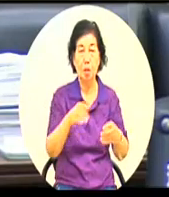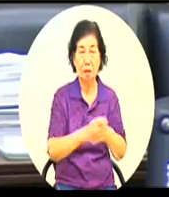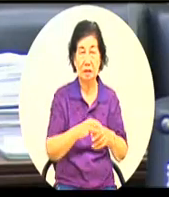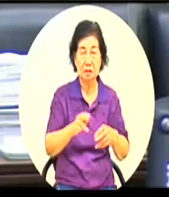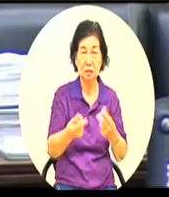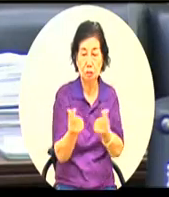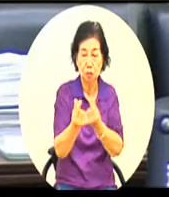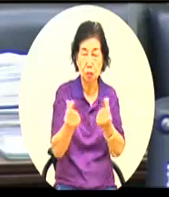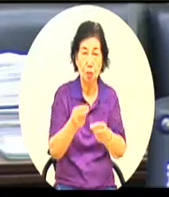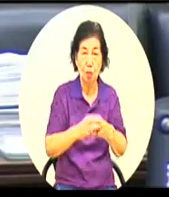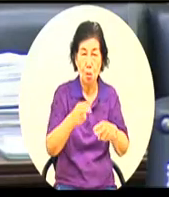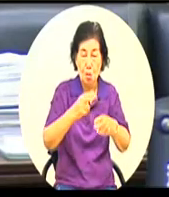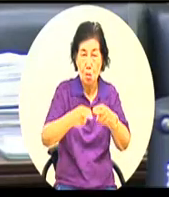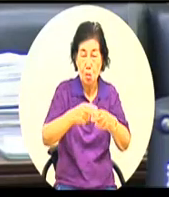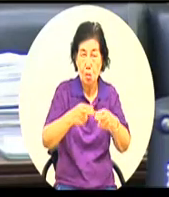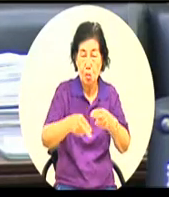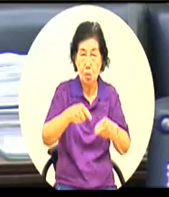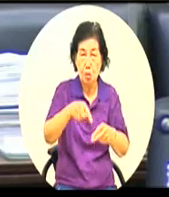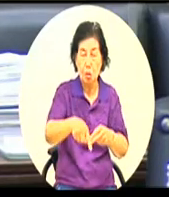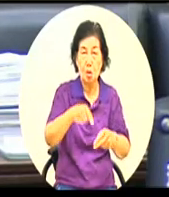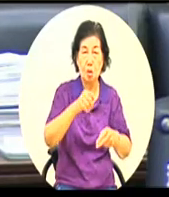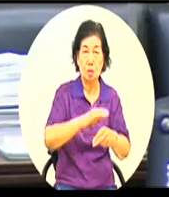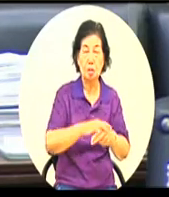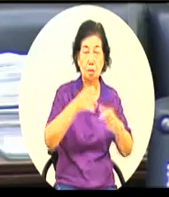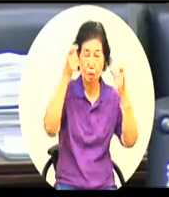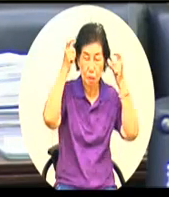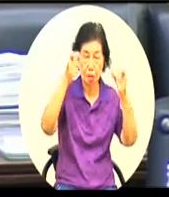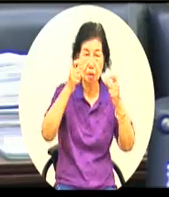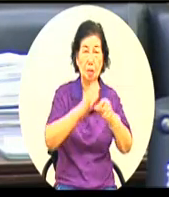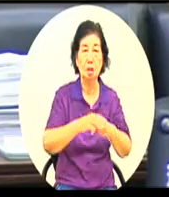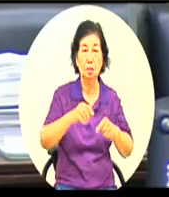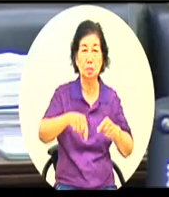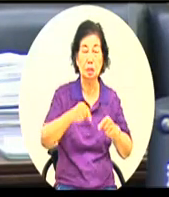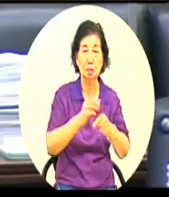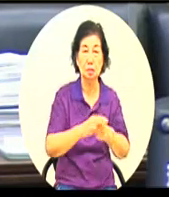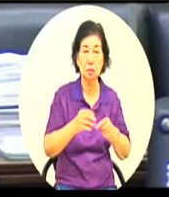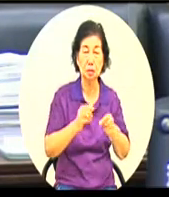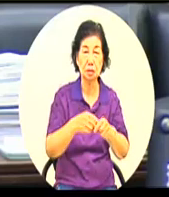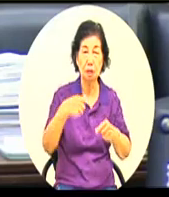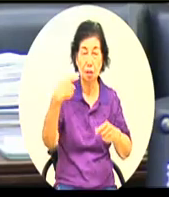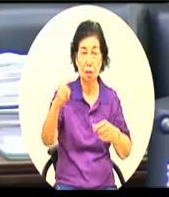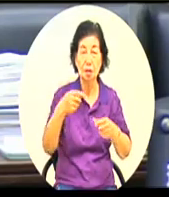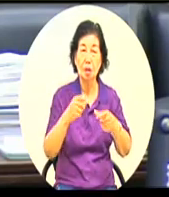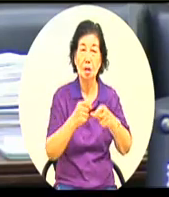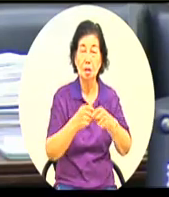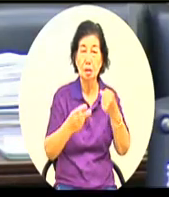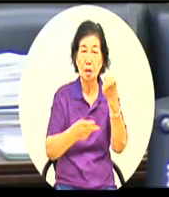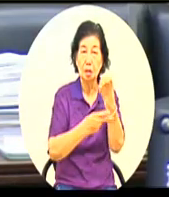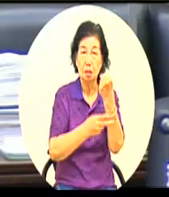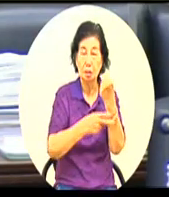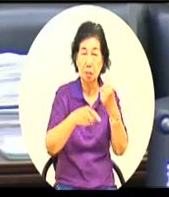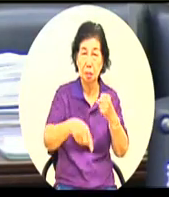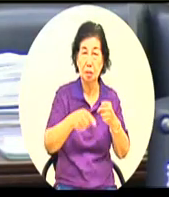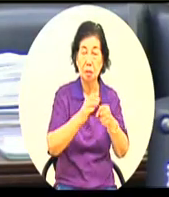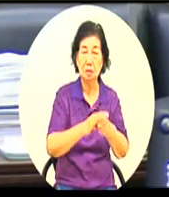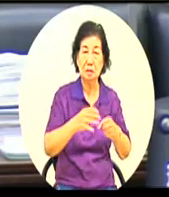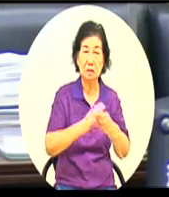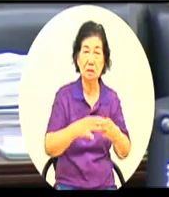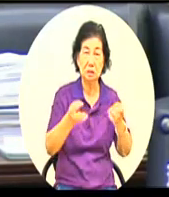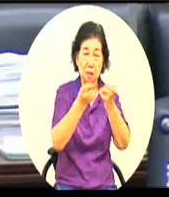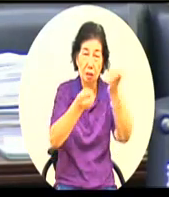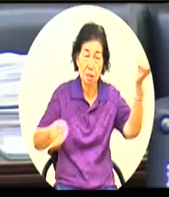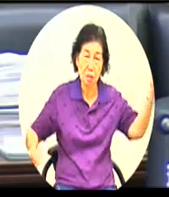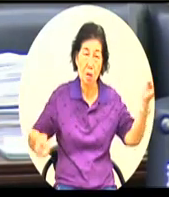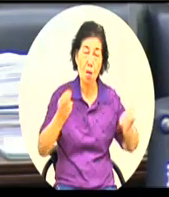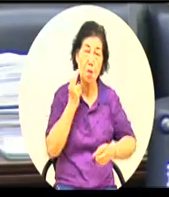三层防护圈住立院，总长保守估计超过1公里。但这些冰冷锋利的铁丝刀片，除了